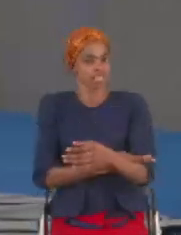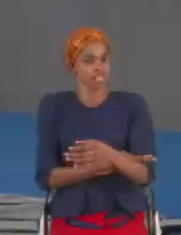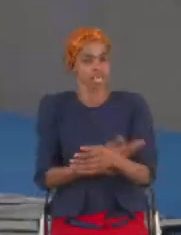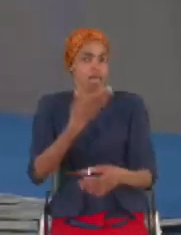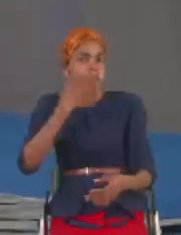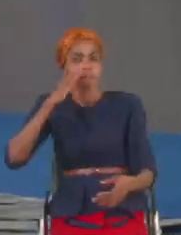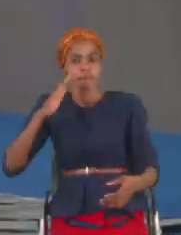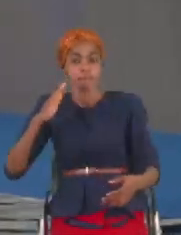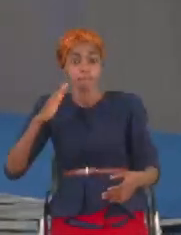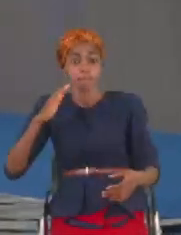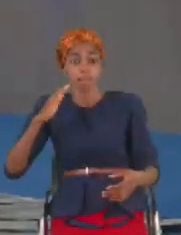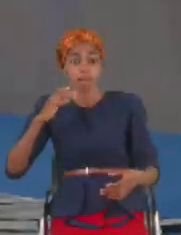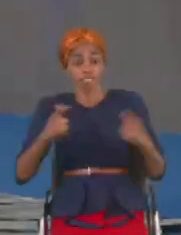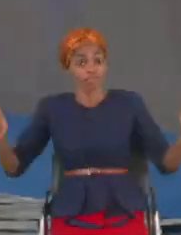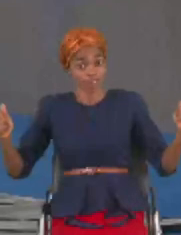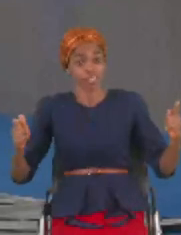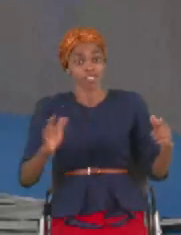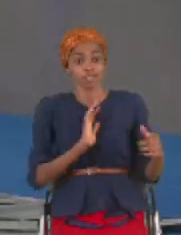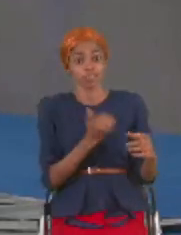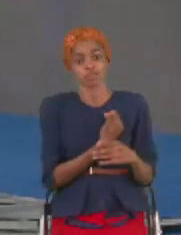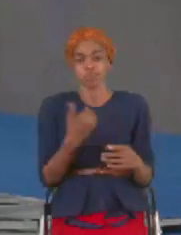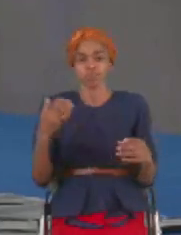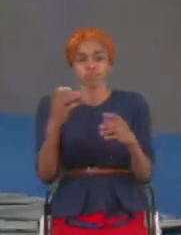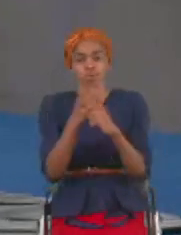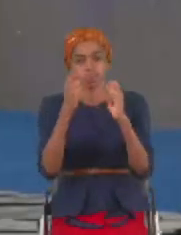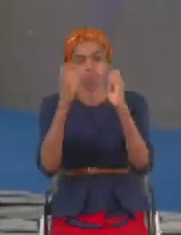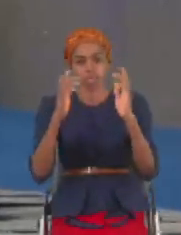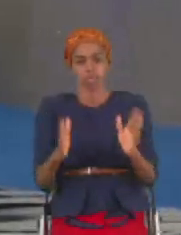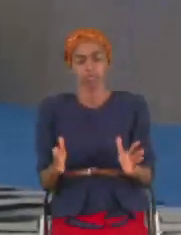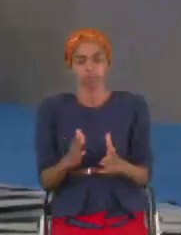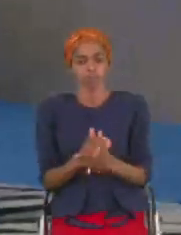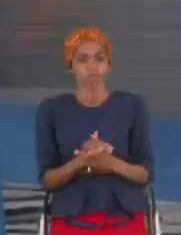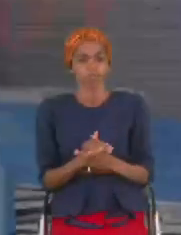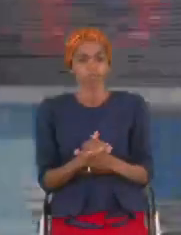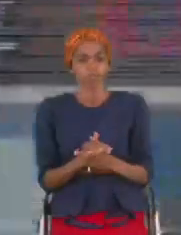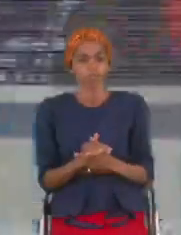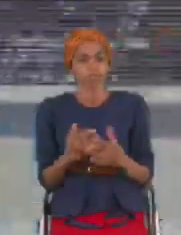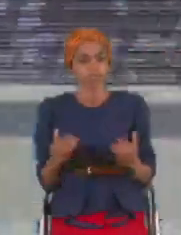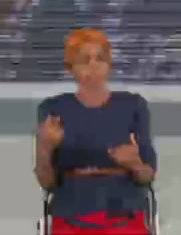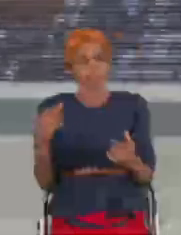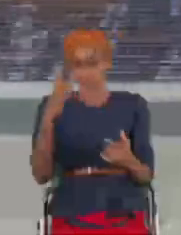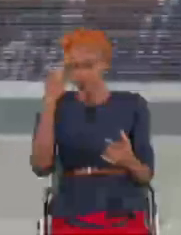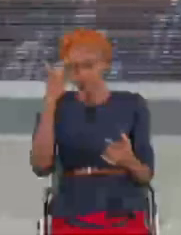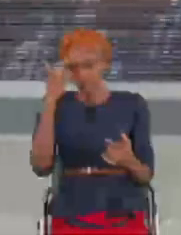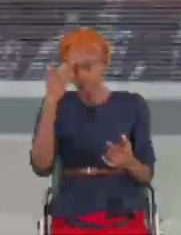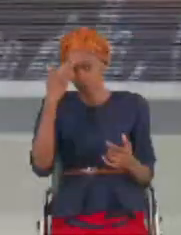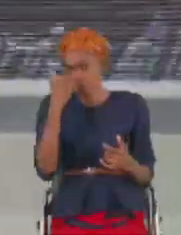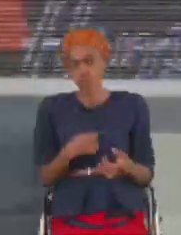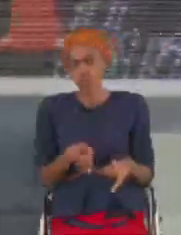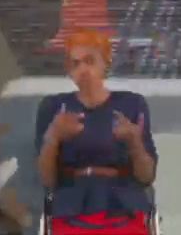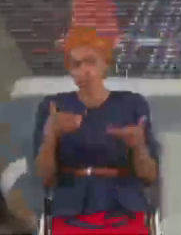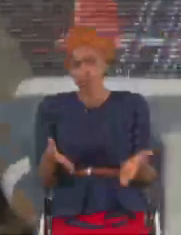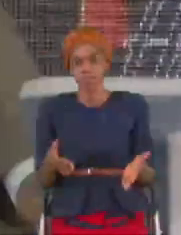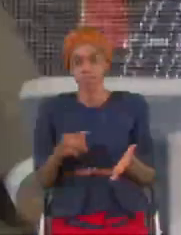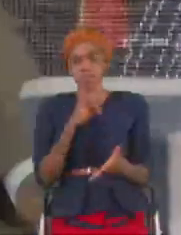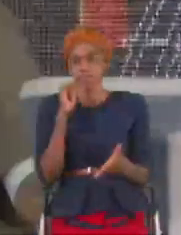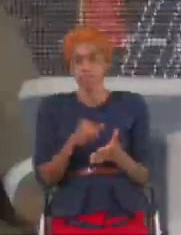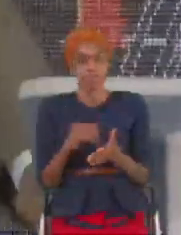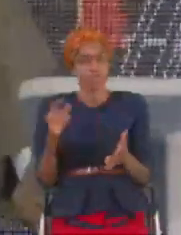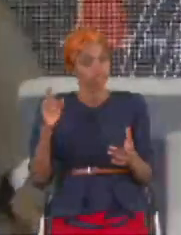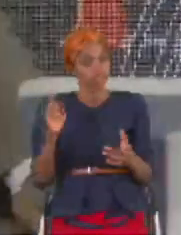sens un grand gagnant dames la raison pour laquelle nous venons ici j'ai pour que la même